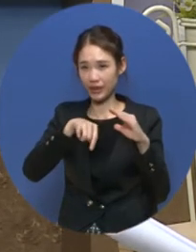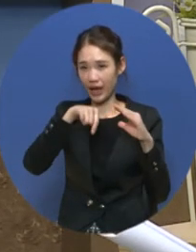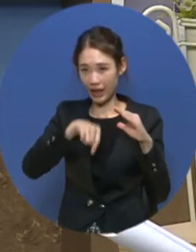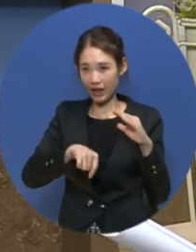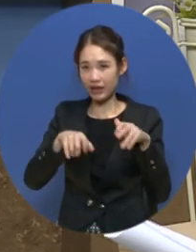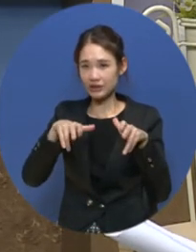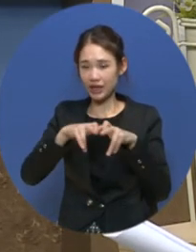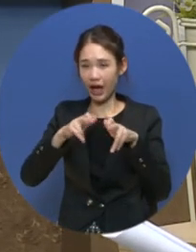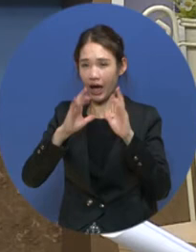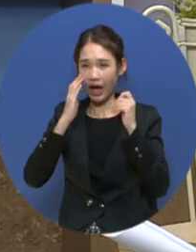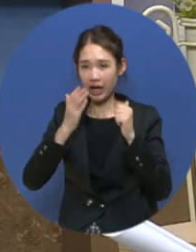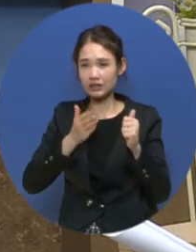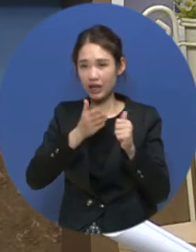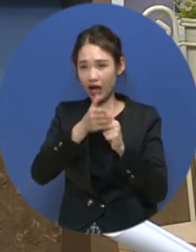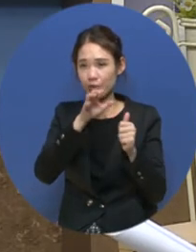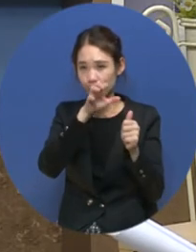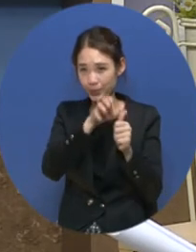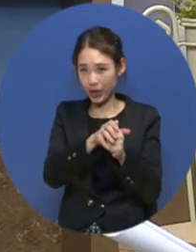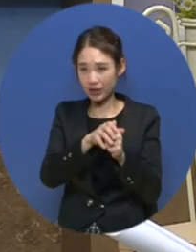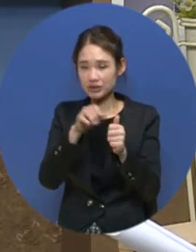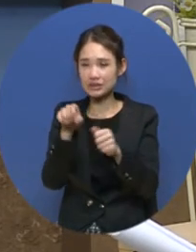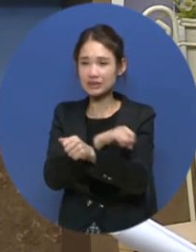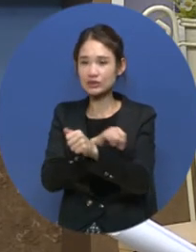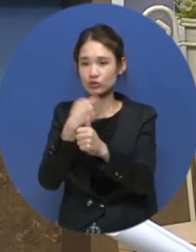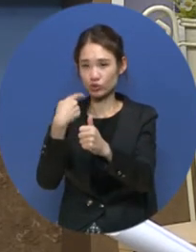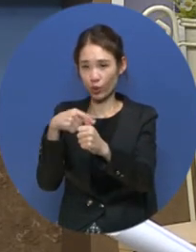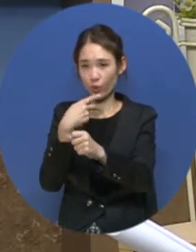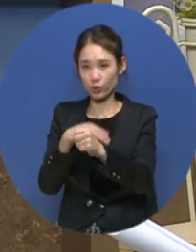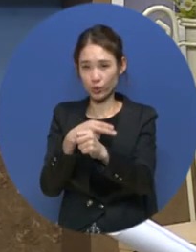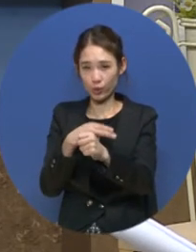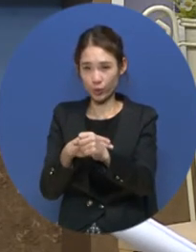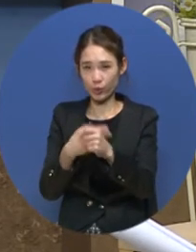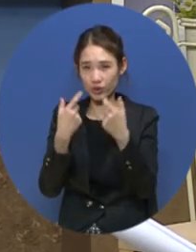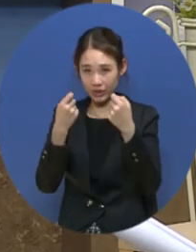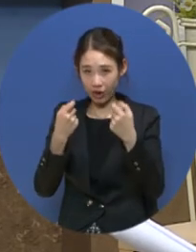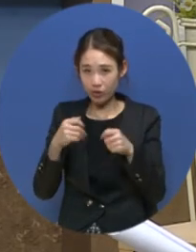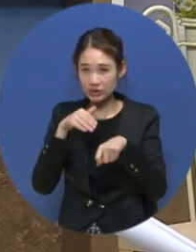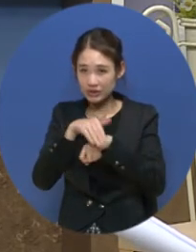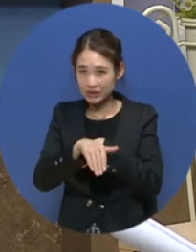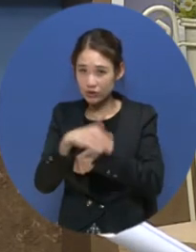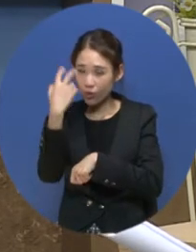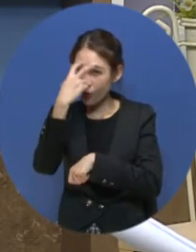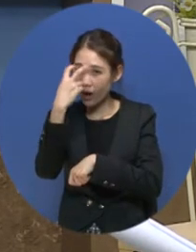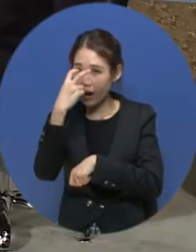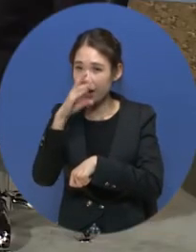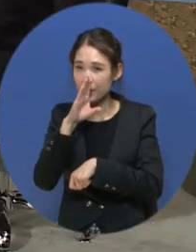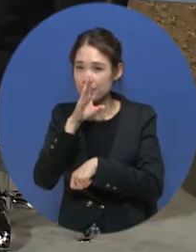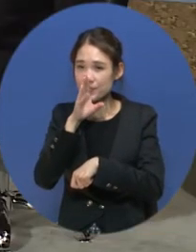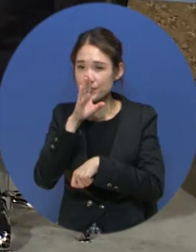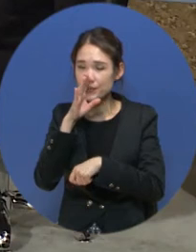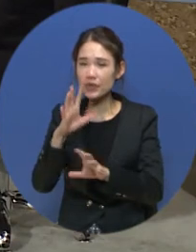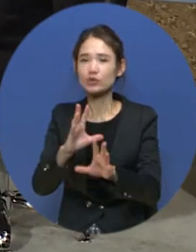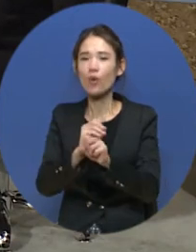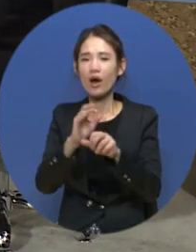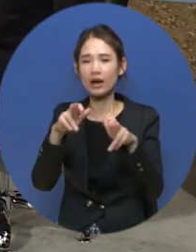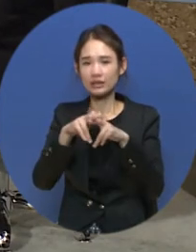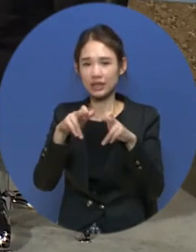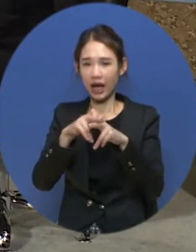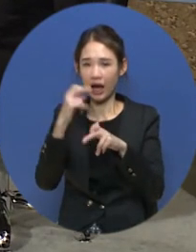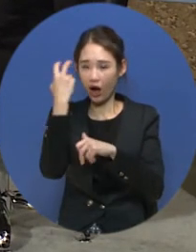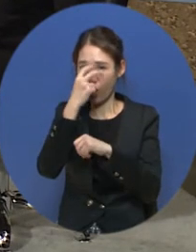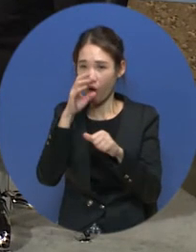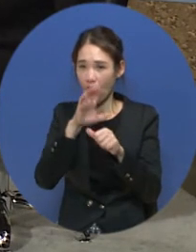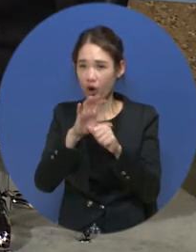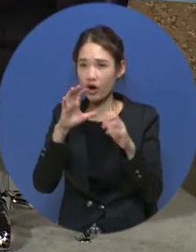또 전담하는 뭐 특수 교육 교사라든지 이렇게도 관리가 되고 있는 거네요. 네, 통합 장애아 통합